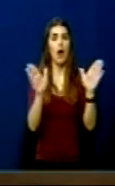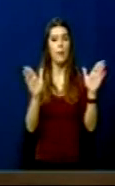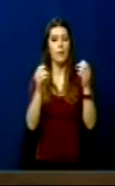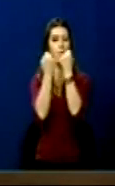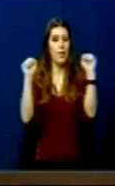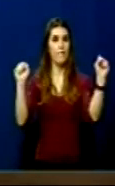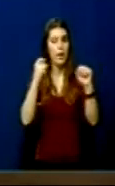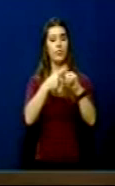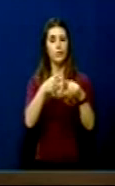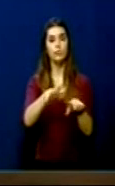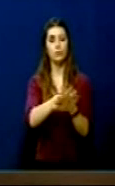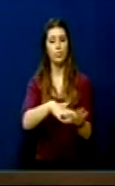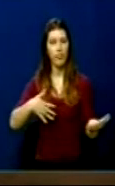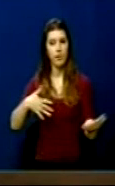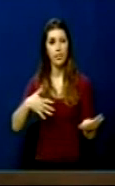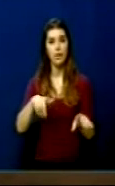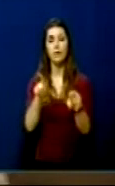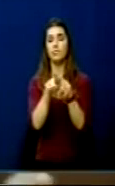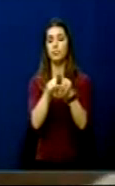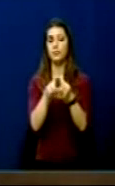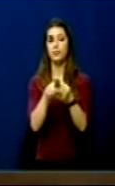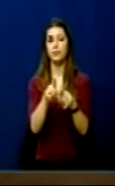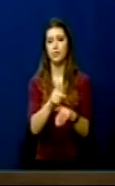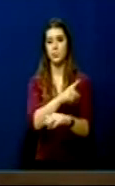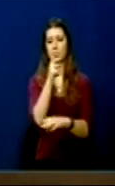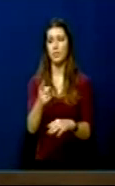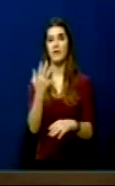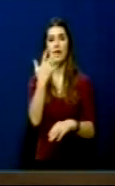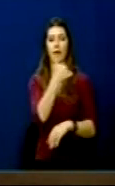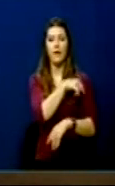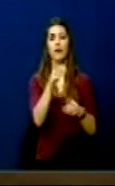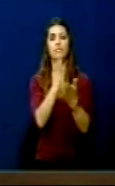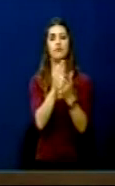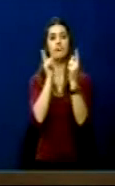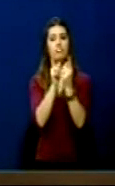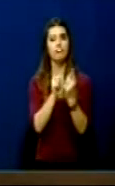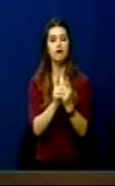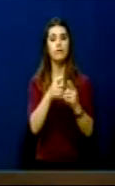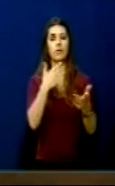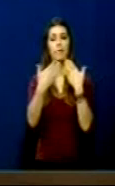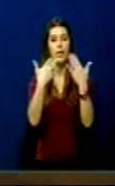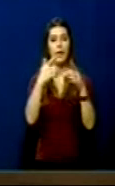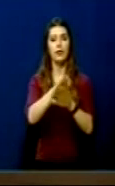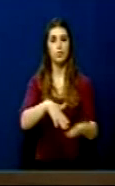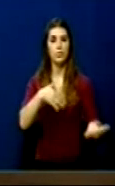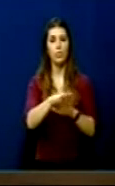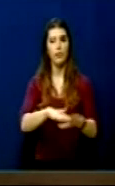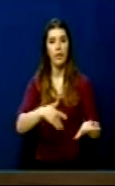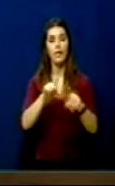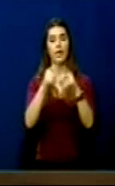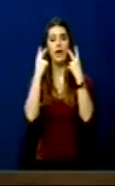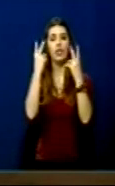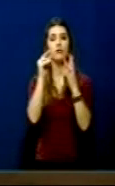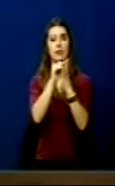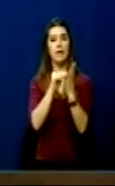pavarura dhe ky kuvend vetëm gjatë këtij mandati ka mbajtur disa seanca solemne për momentet më të